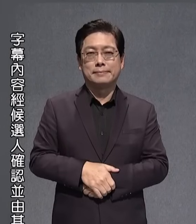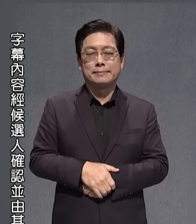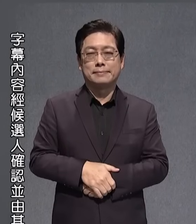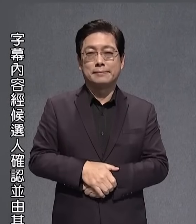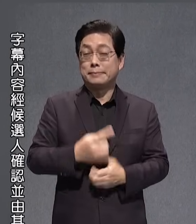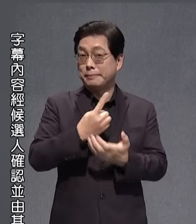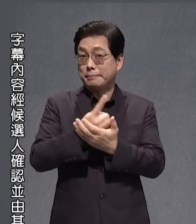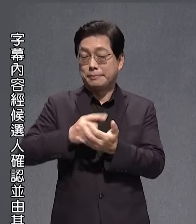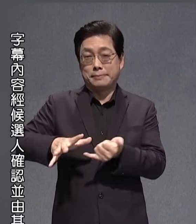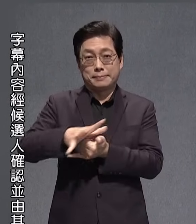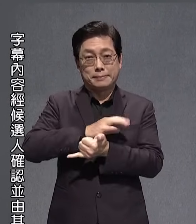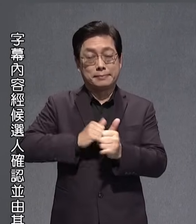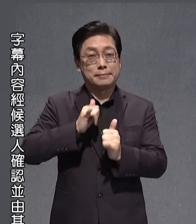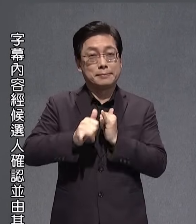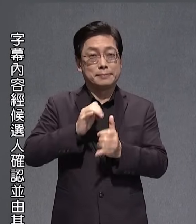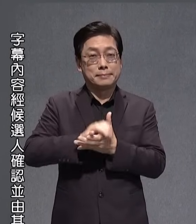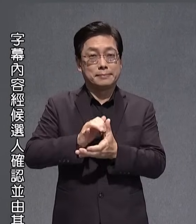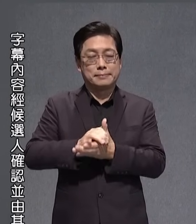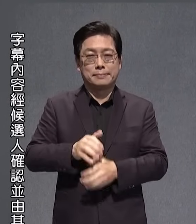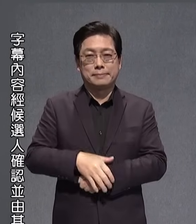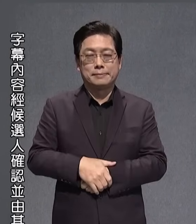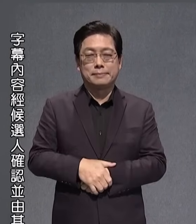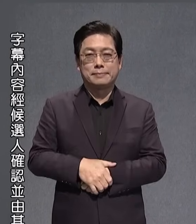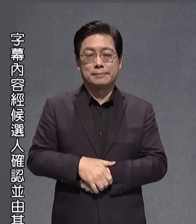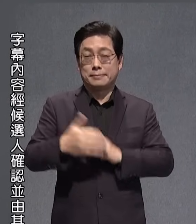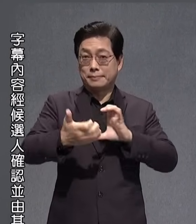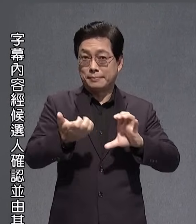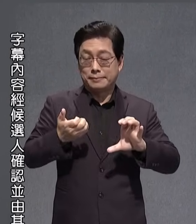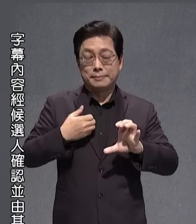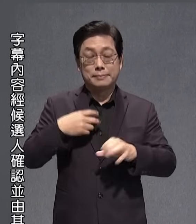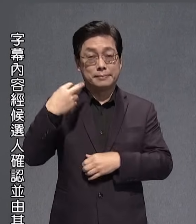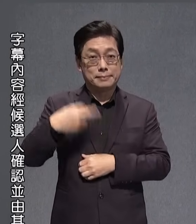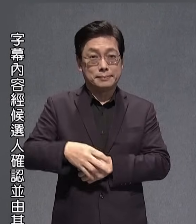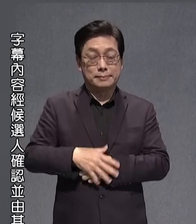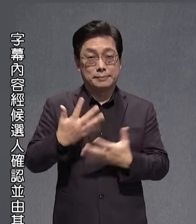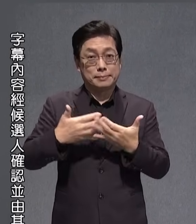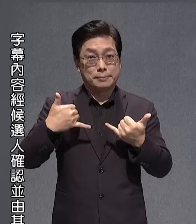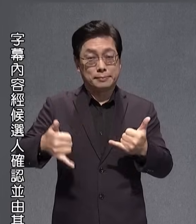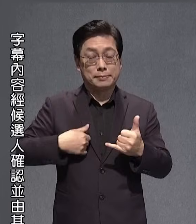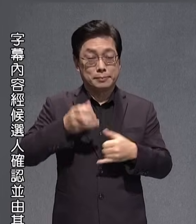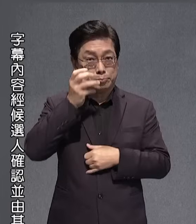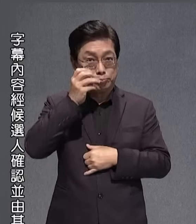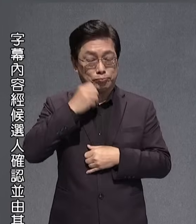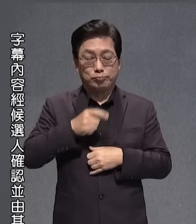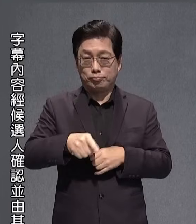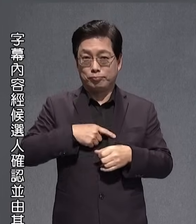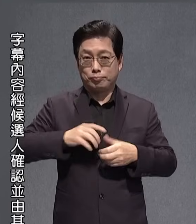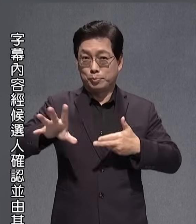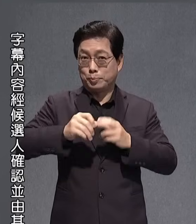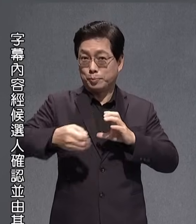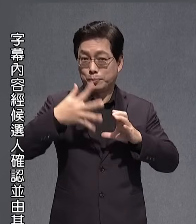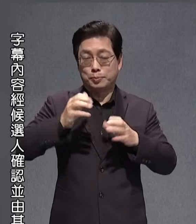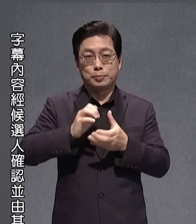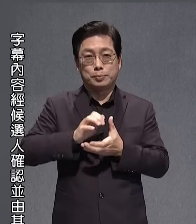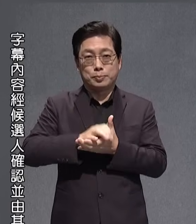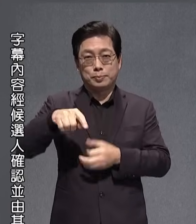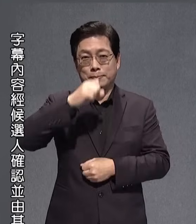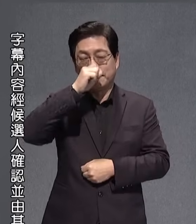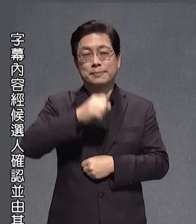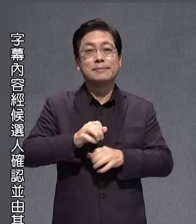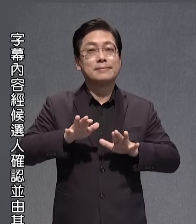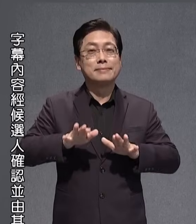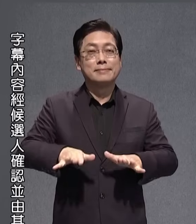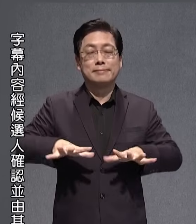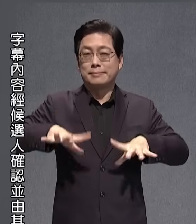各位全国乡亲的父老兄弟姐妹，电视机前还有在网络上看直播的朋友，大家好。我们